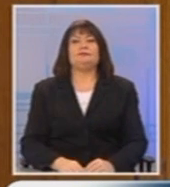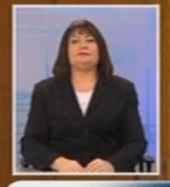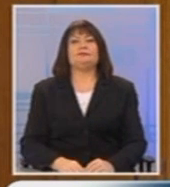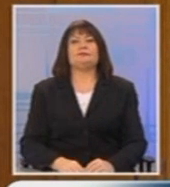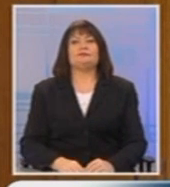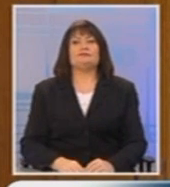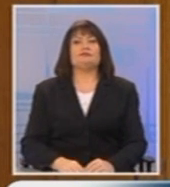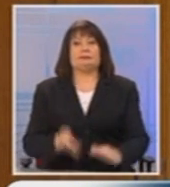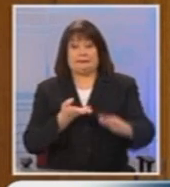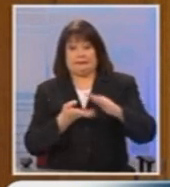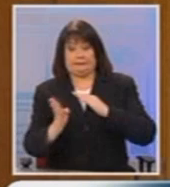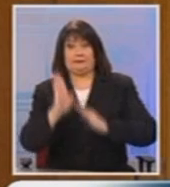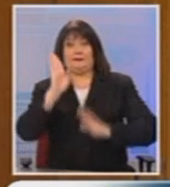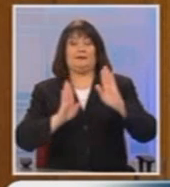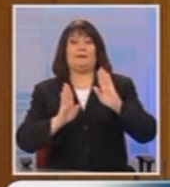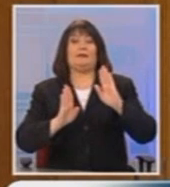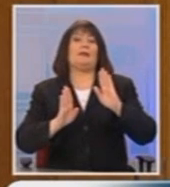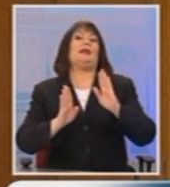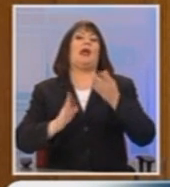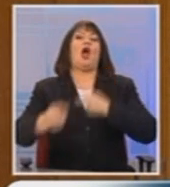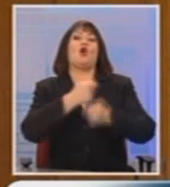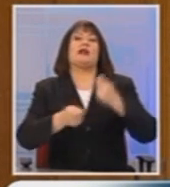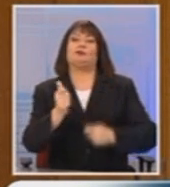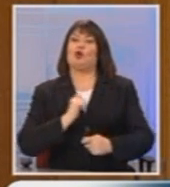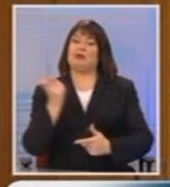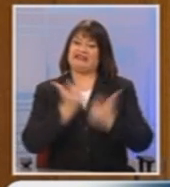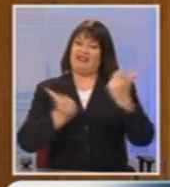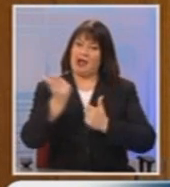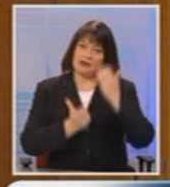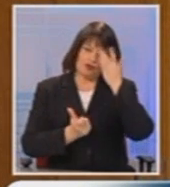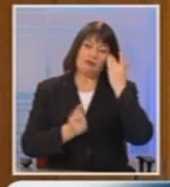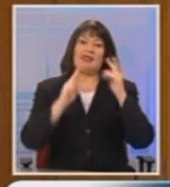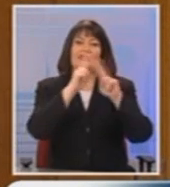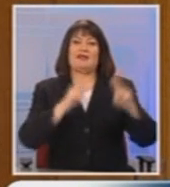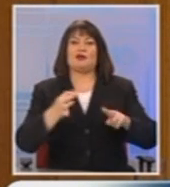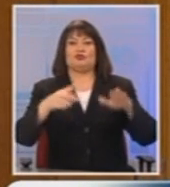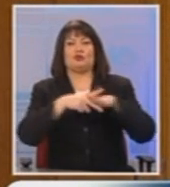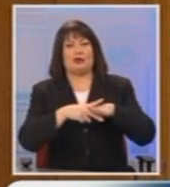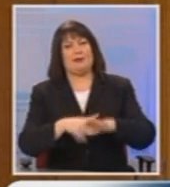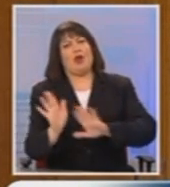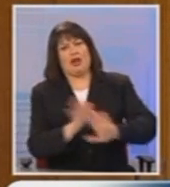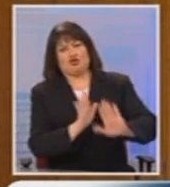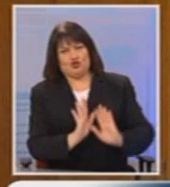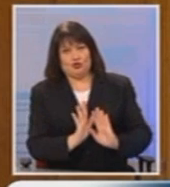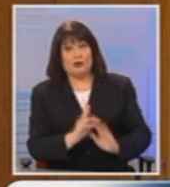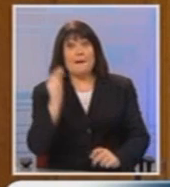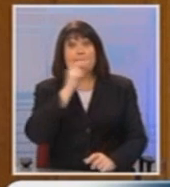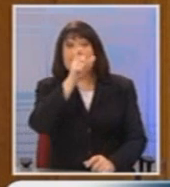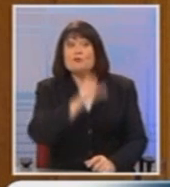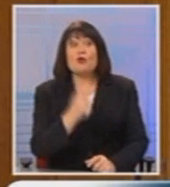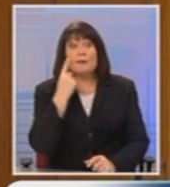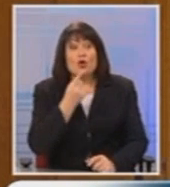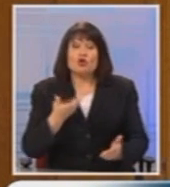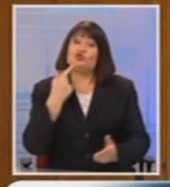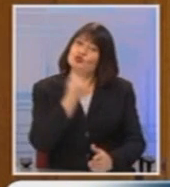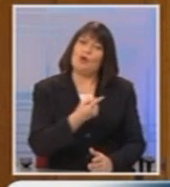μια καθαρή έξοδο προς τις αγορές, χωρίς το δούνο του, είχε ο Πρωθυπουργός στο φάκελό του μια